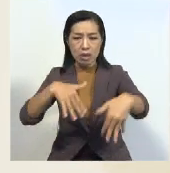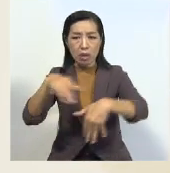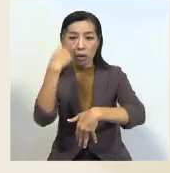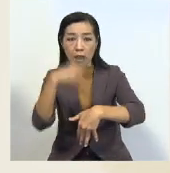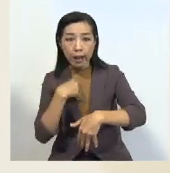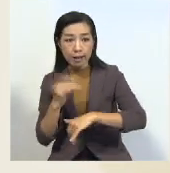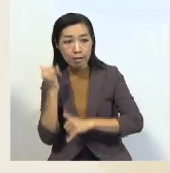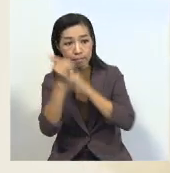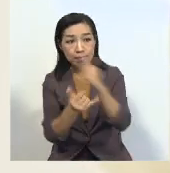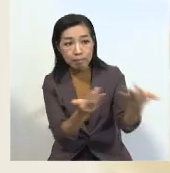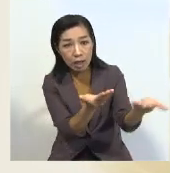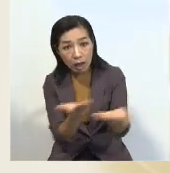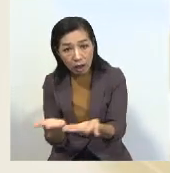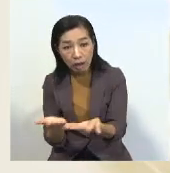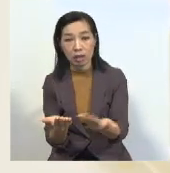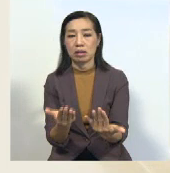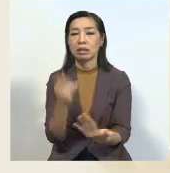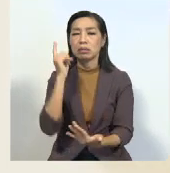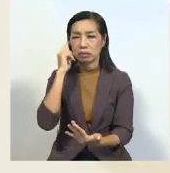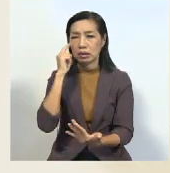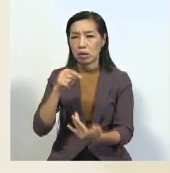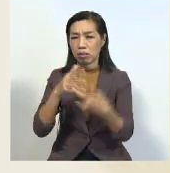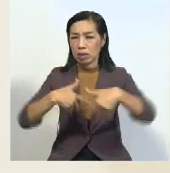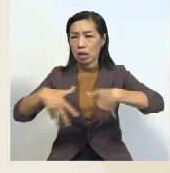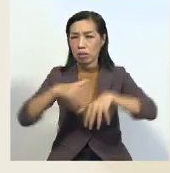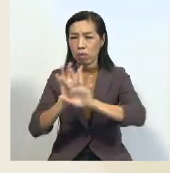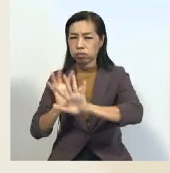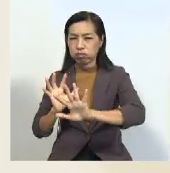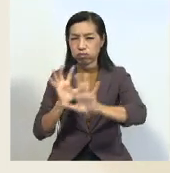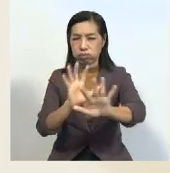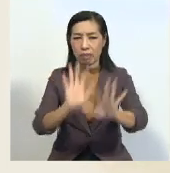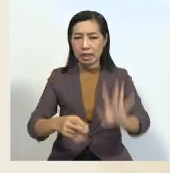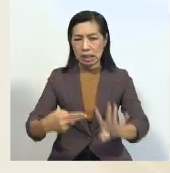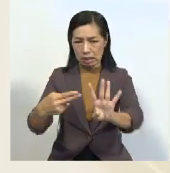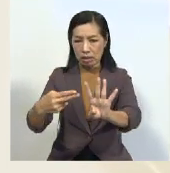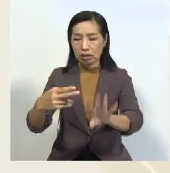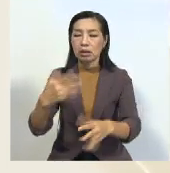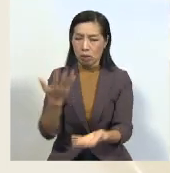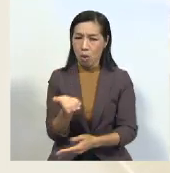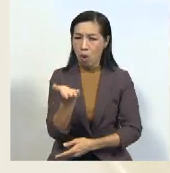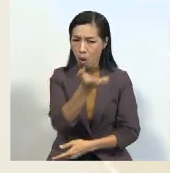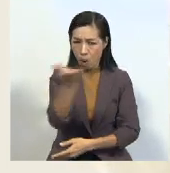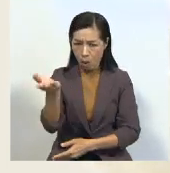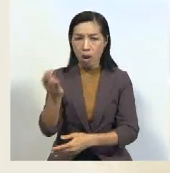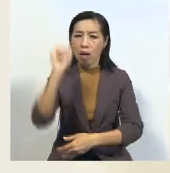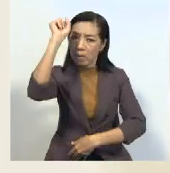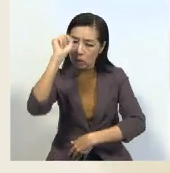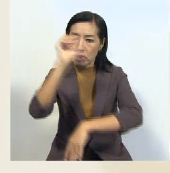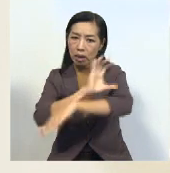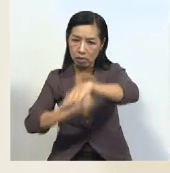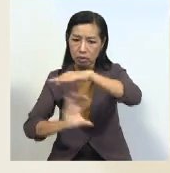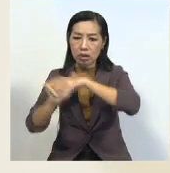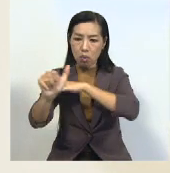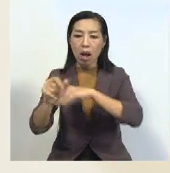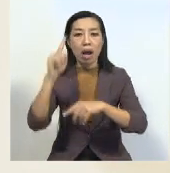ะเข้ารอรับเสด็จซึ่งคาดว่าจะมีมากถึง 40,000 คนให้เดินทางมาด้วยระบบขนส่งสาธารณะเพื่อ